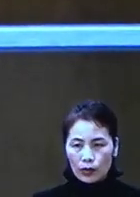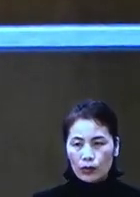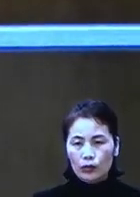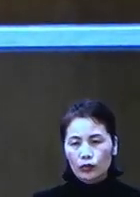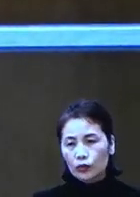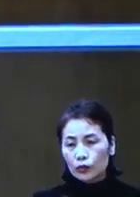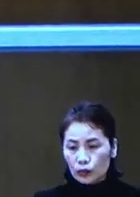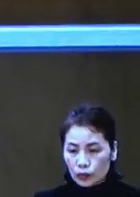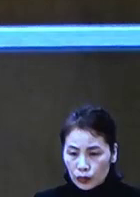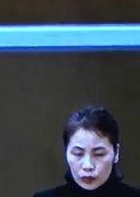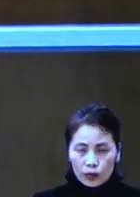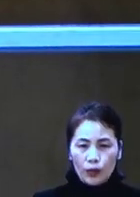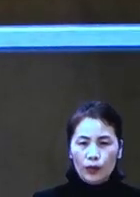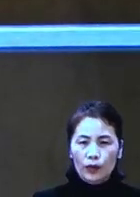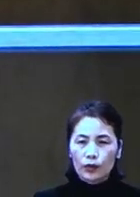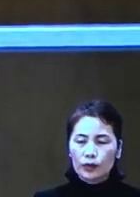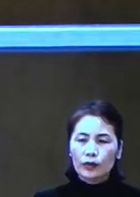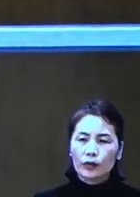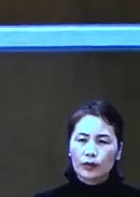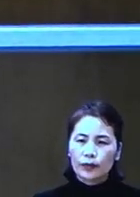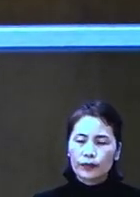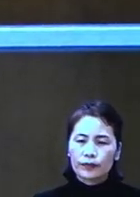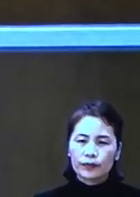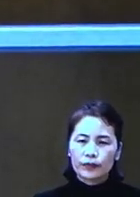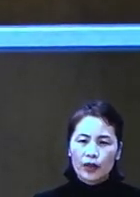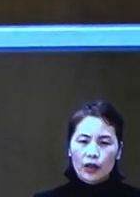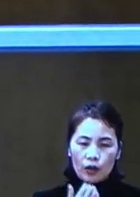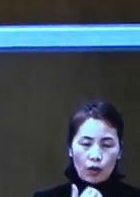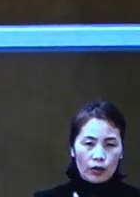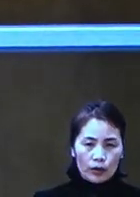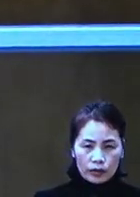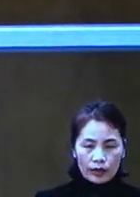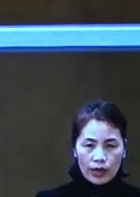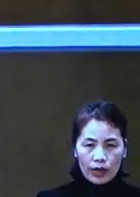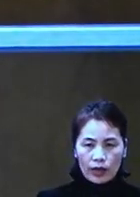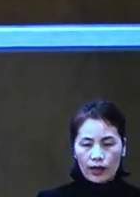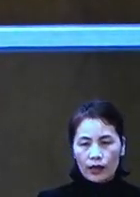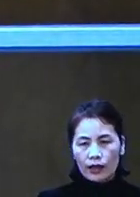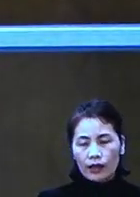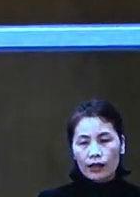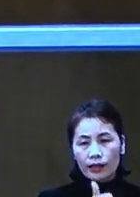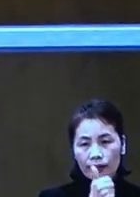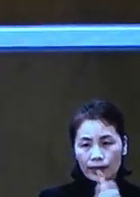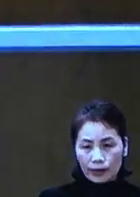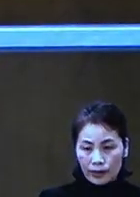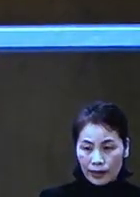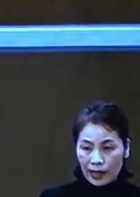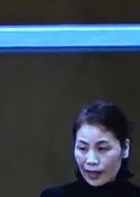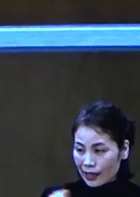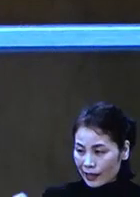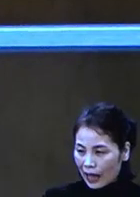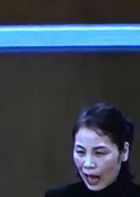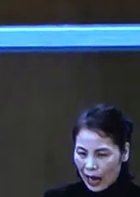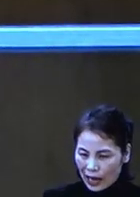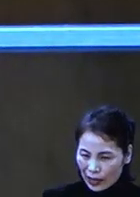역시 덕수산고 동문 혹은 김동연 지사 선거 캠프 1등 동신들로 채워져